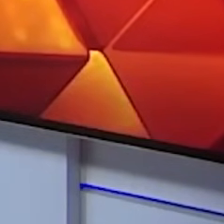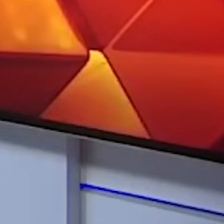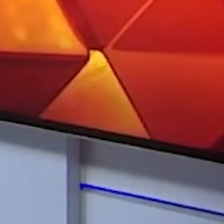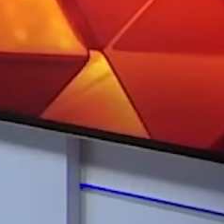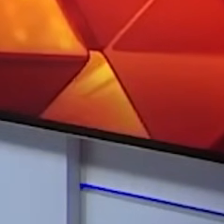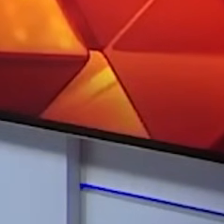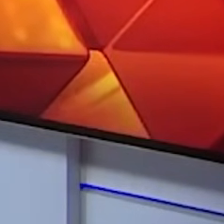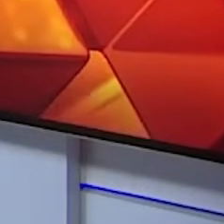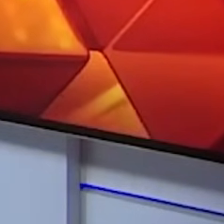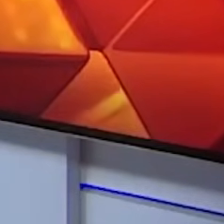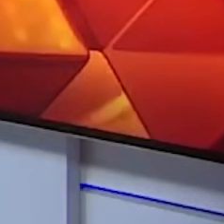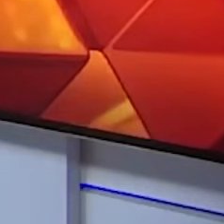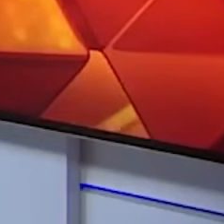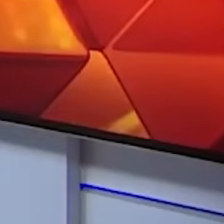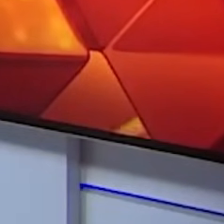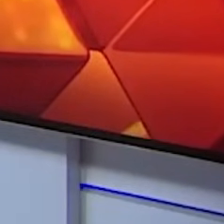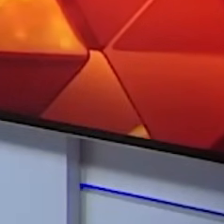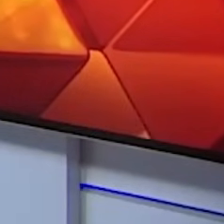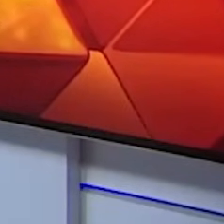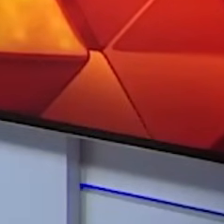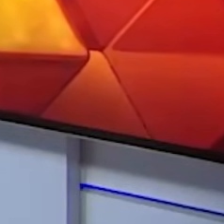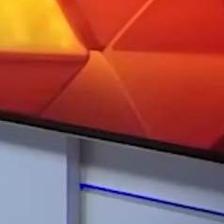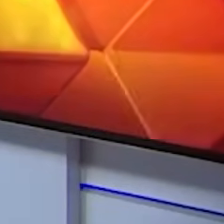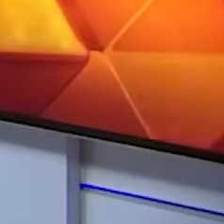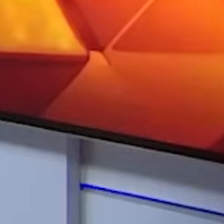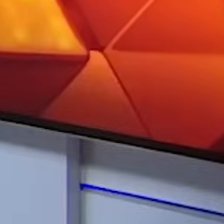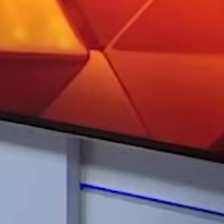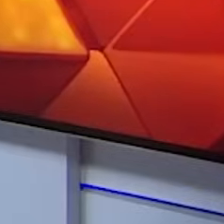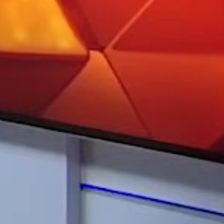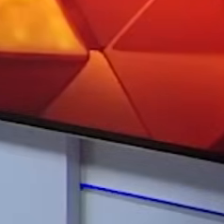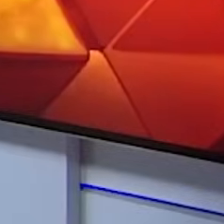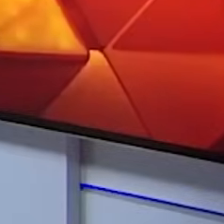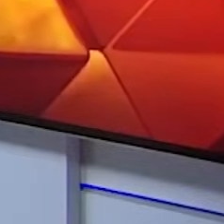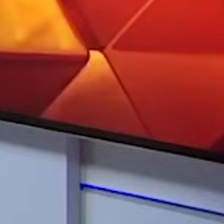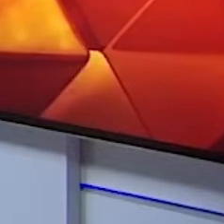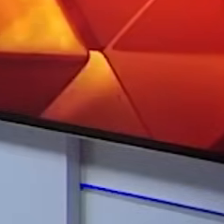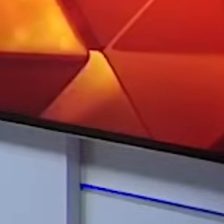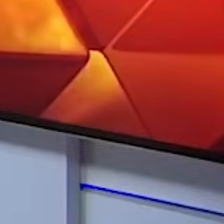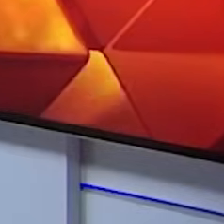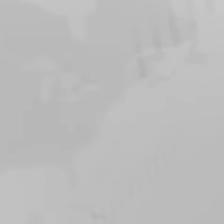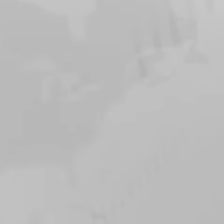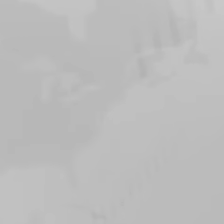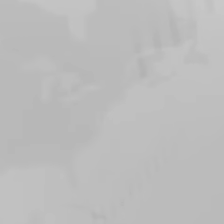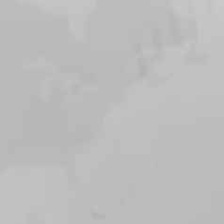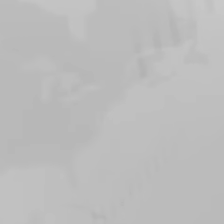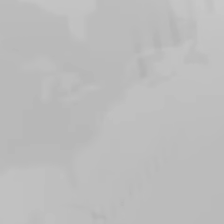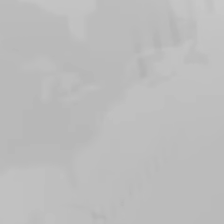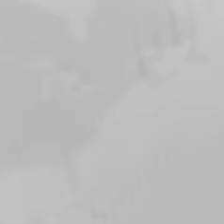kami sa GMA Pinoy TV at www.gmanews.tv.